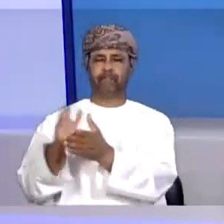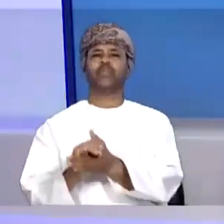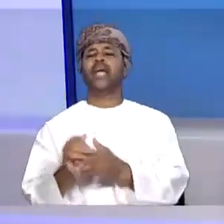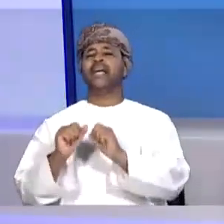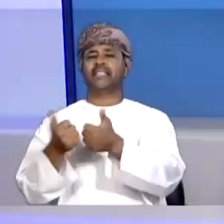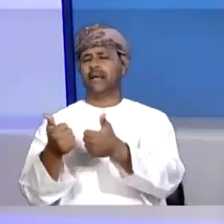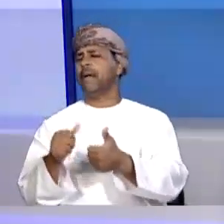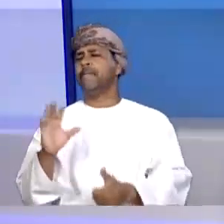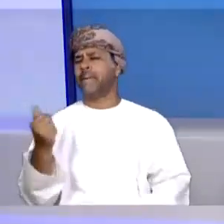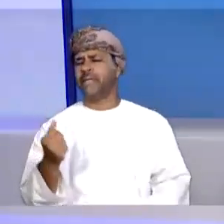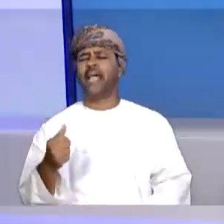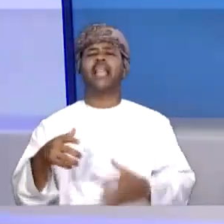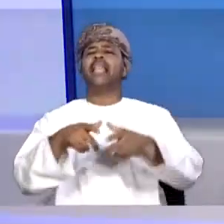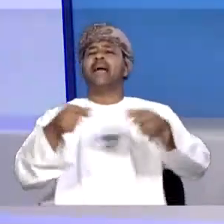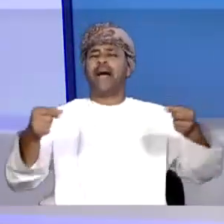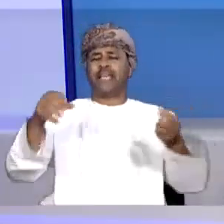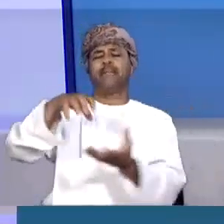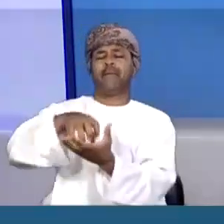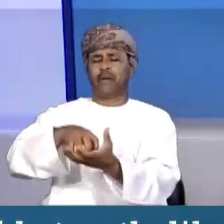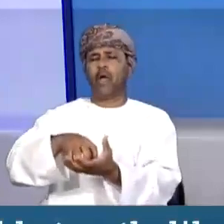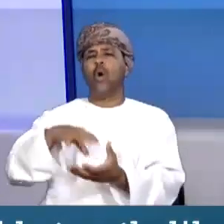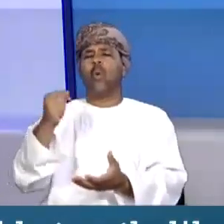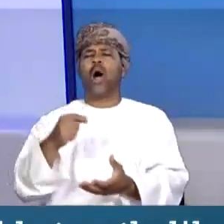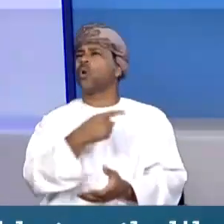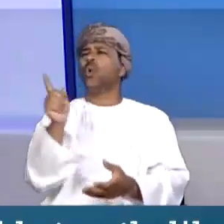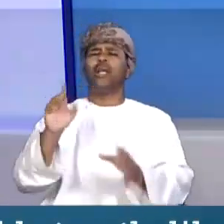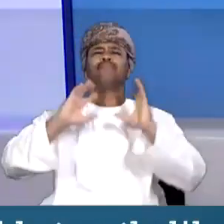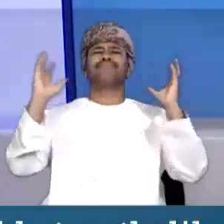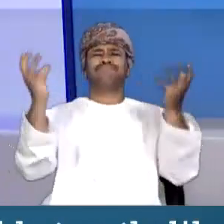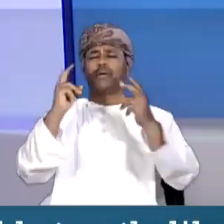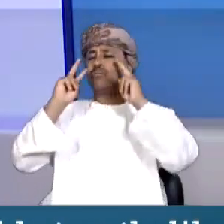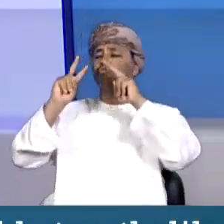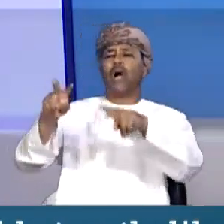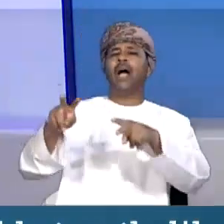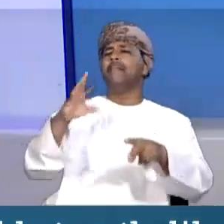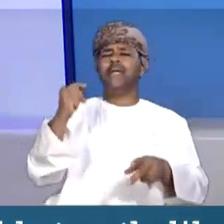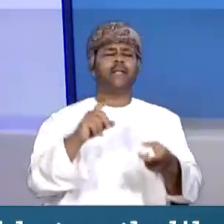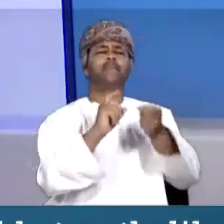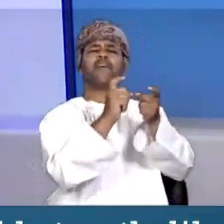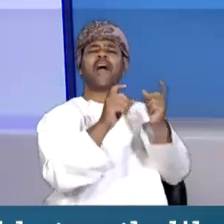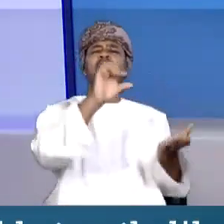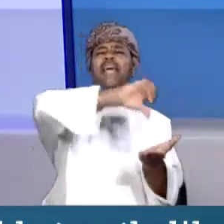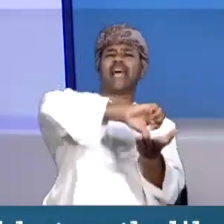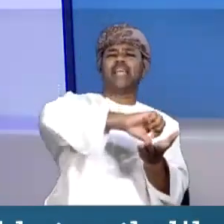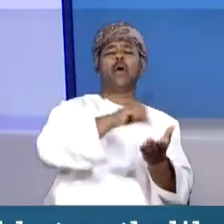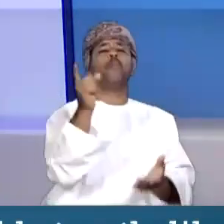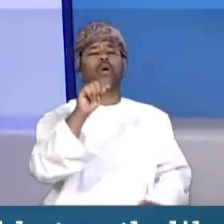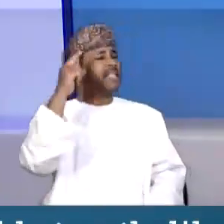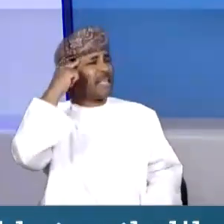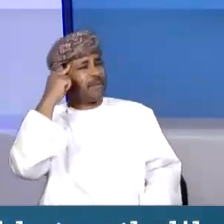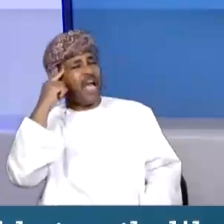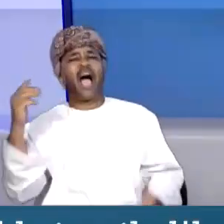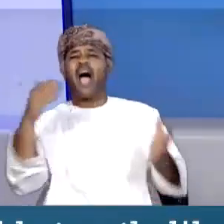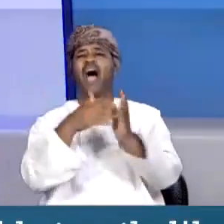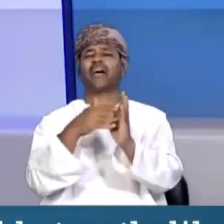يستعد كاشيما إنتلرز الياباني على ملعبه وأمام جماهيره لمواجهة بيرسوبوليس الإيراني غدا السبت في ذهاب